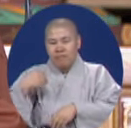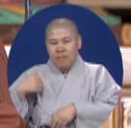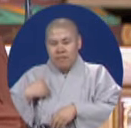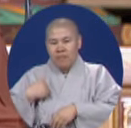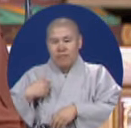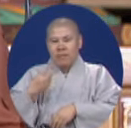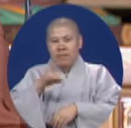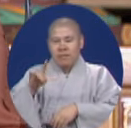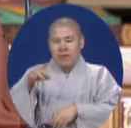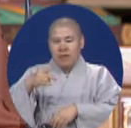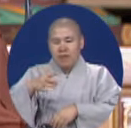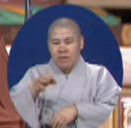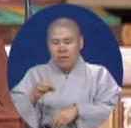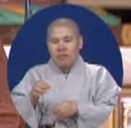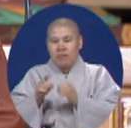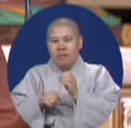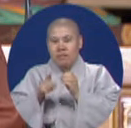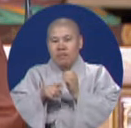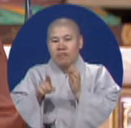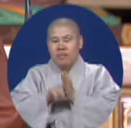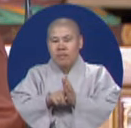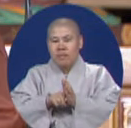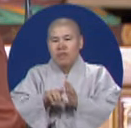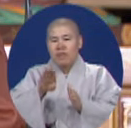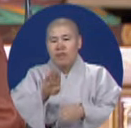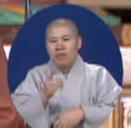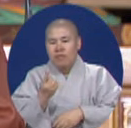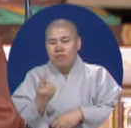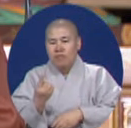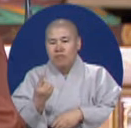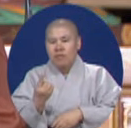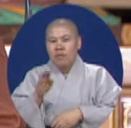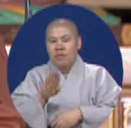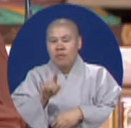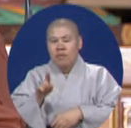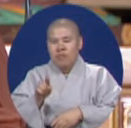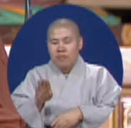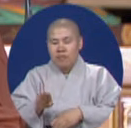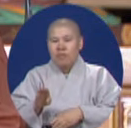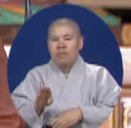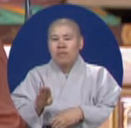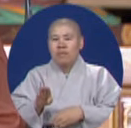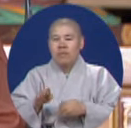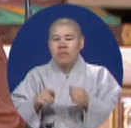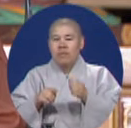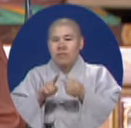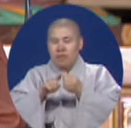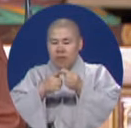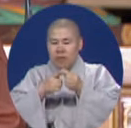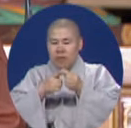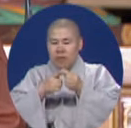그런 걸 보법이라고 말할 수가 있는데 보법이라는 건 화엄교학에서는 쓰는데 일반적으로 잘 쓰진 않아요.